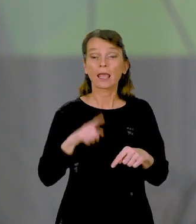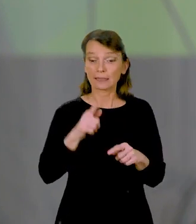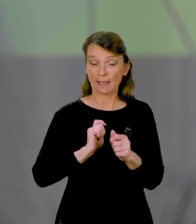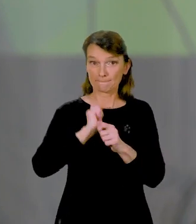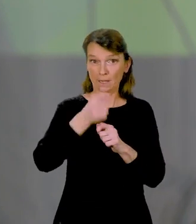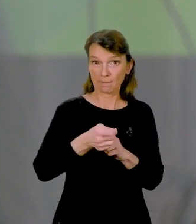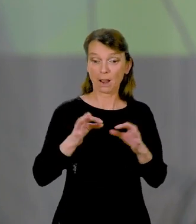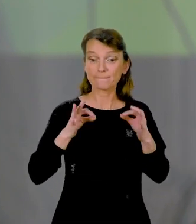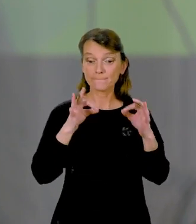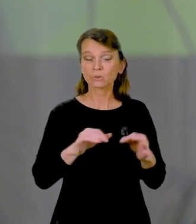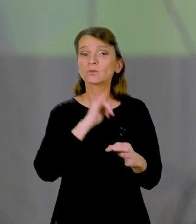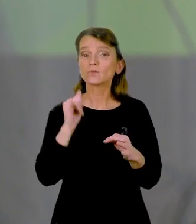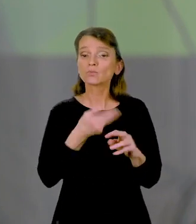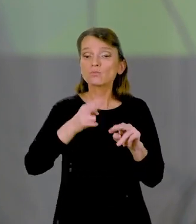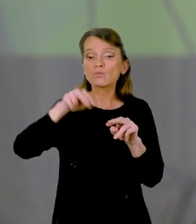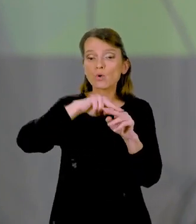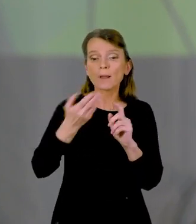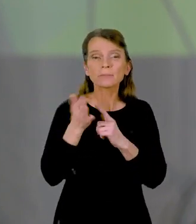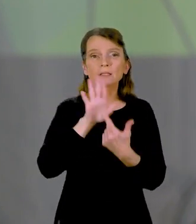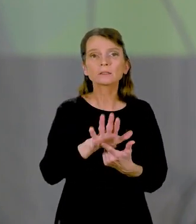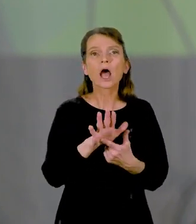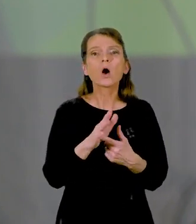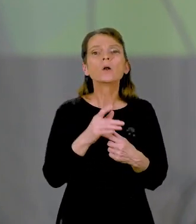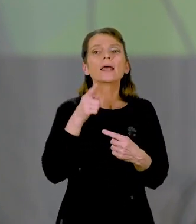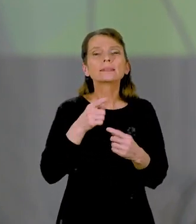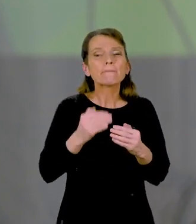bolj predstavlja omembe vreden premik.